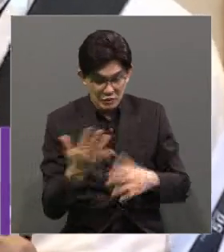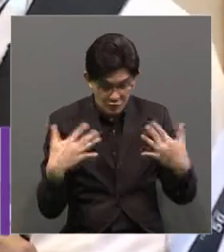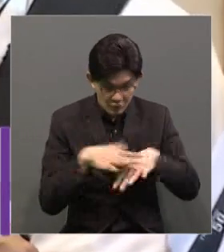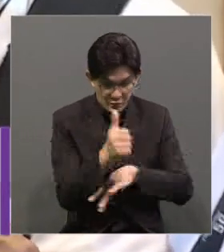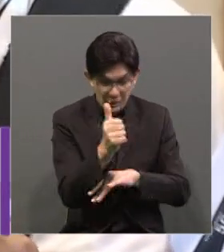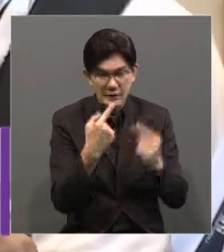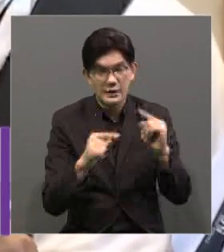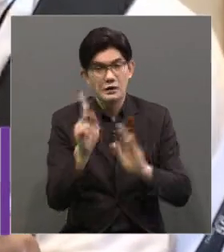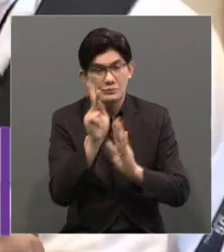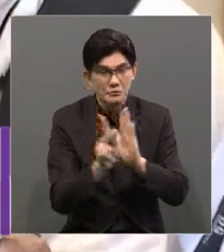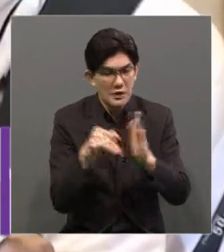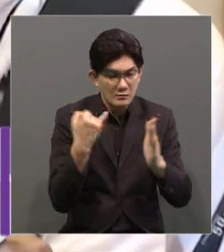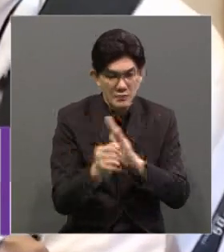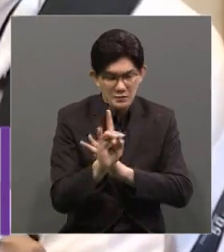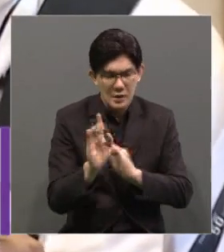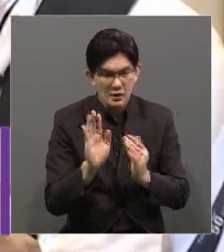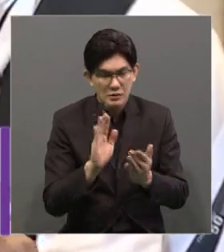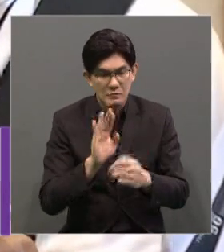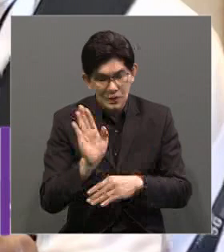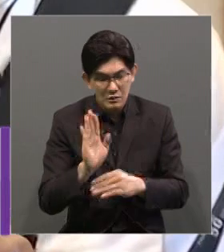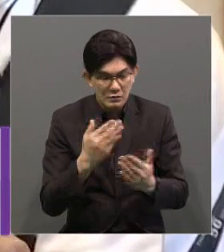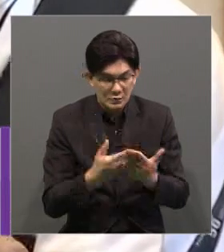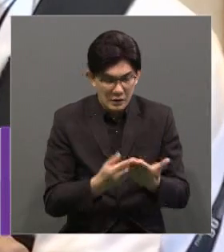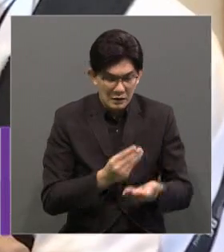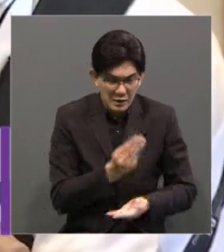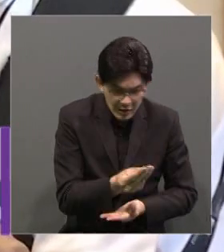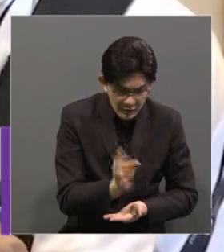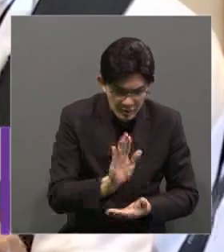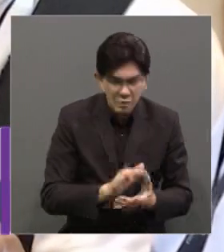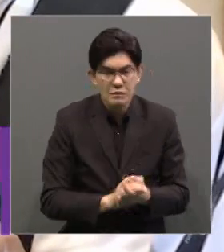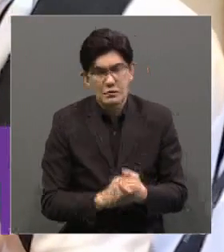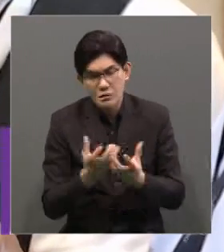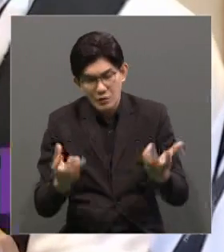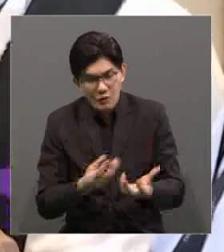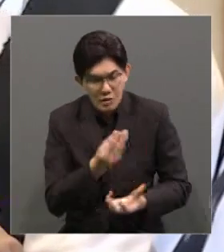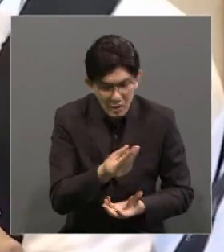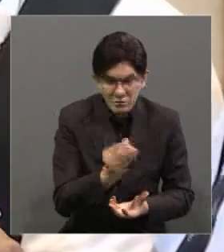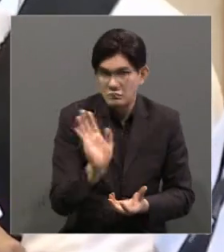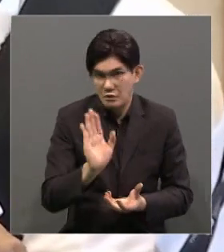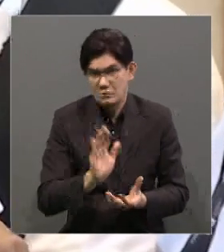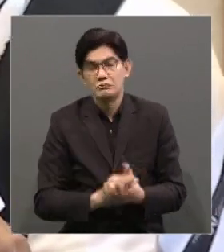ทำผิดกฎหมายอย่างไปให้ทรัพย์สินอย่าไปที่กฎหมายห้ามไม่ให้ทำนะครับ